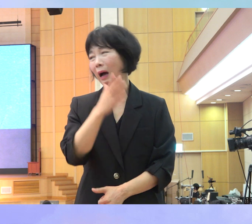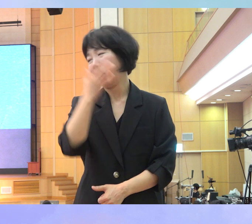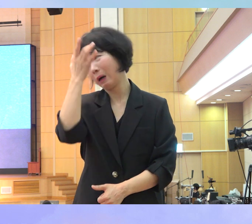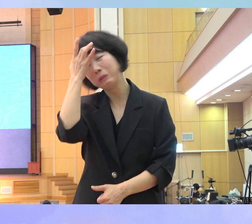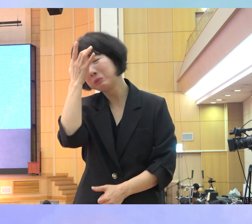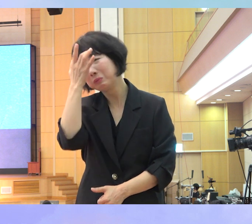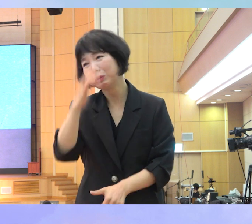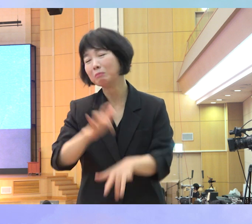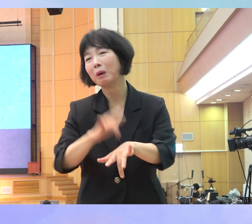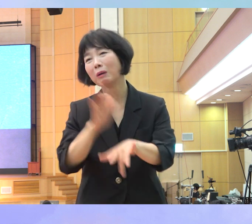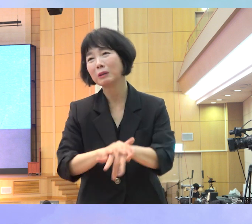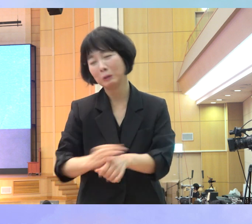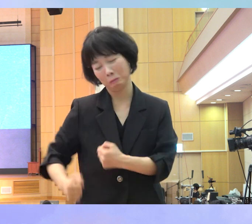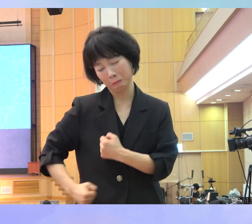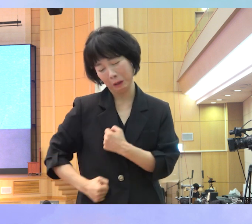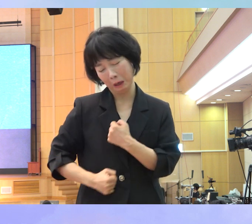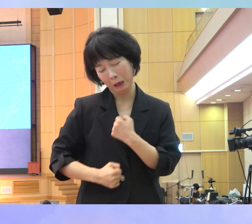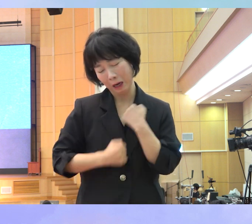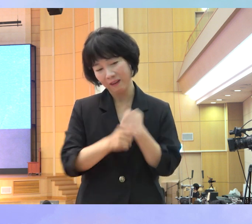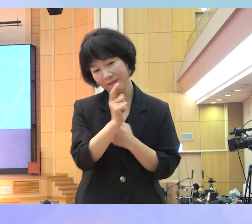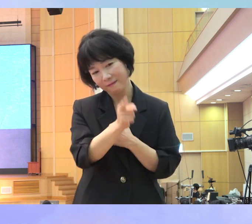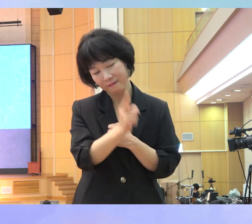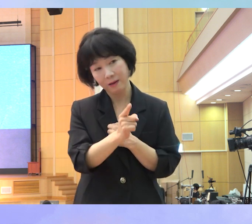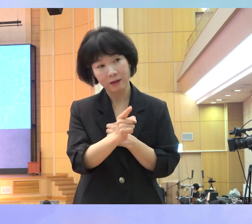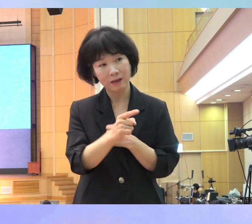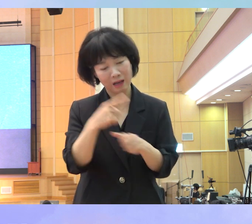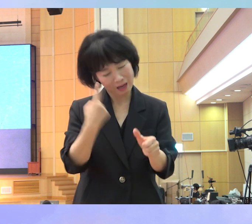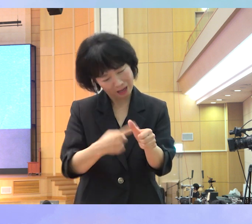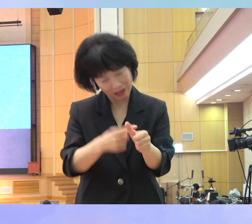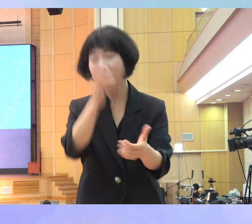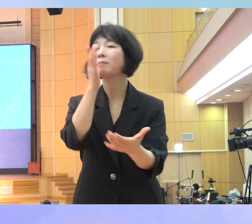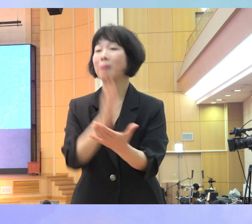그래도 목사님 조금 더 부지런했으면 좋겠어요.